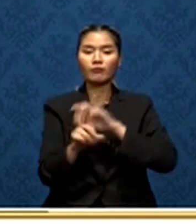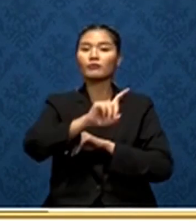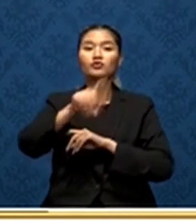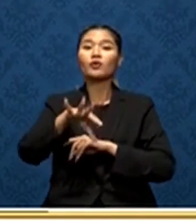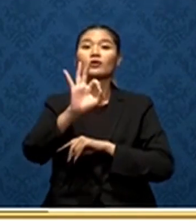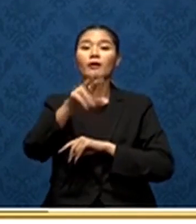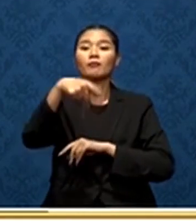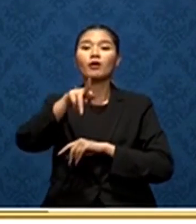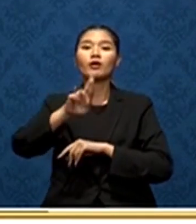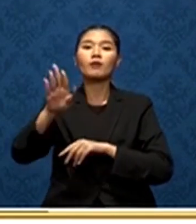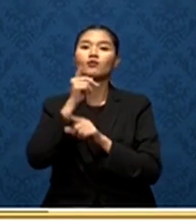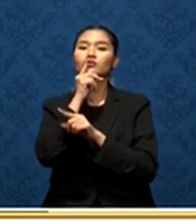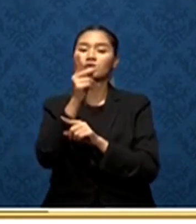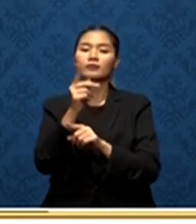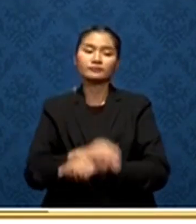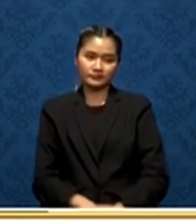ตำแหน่ง